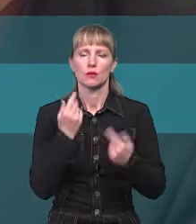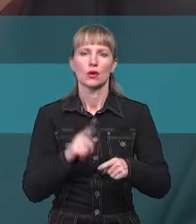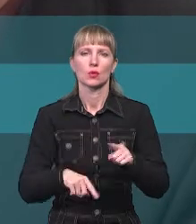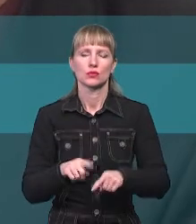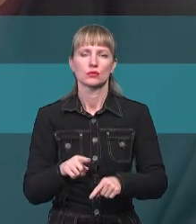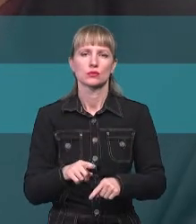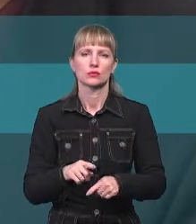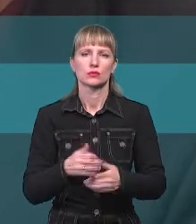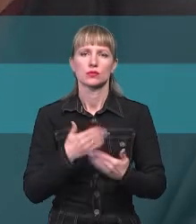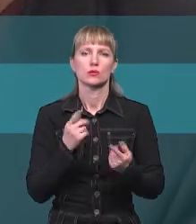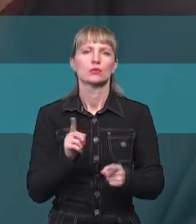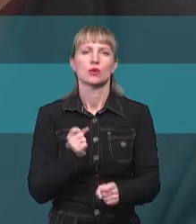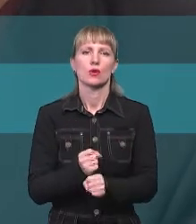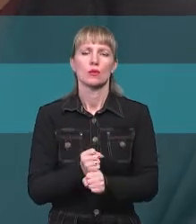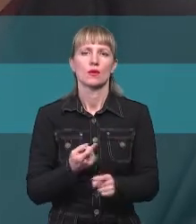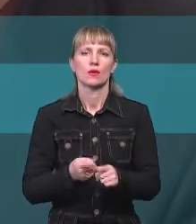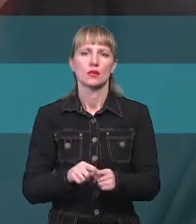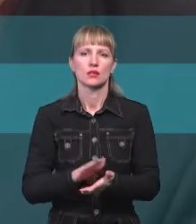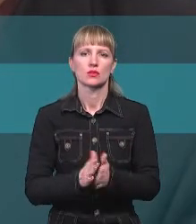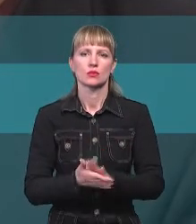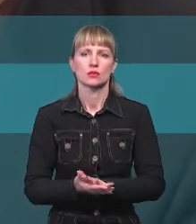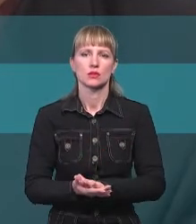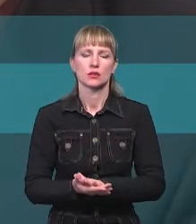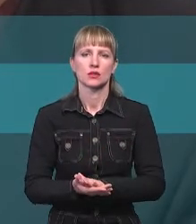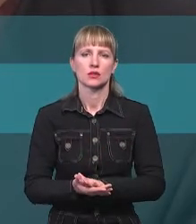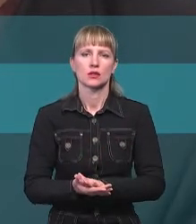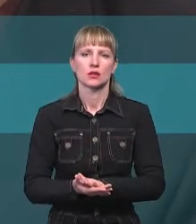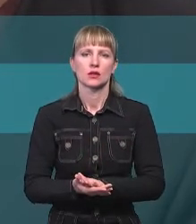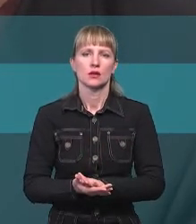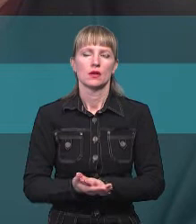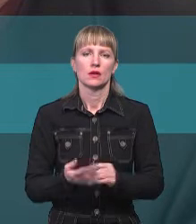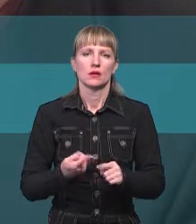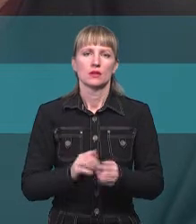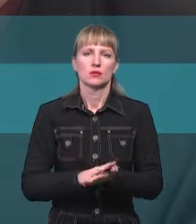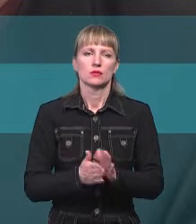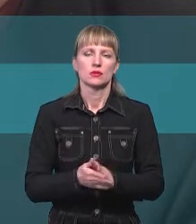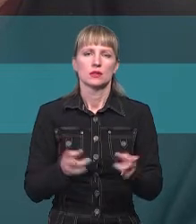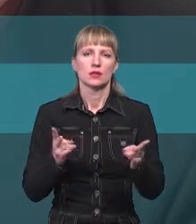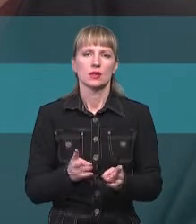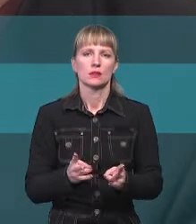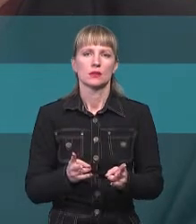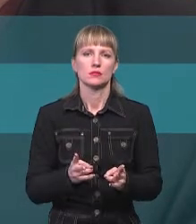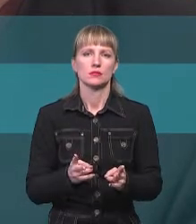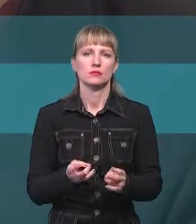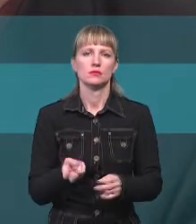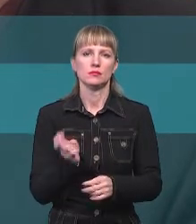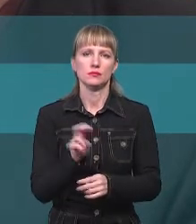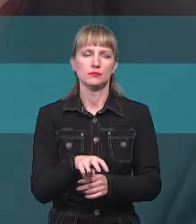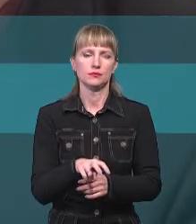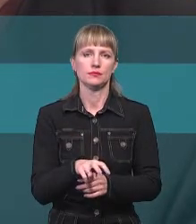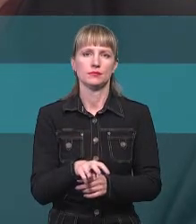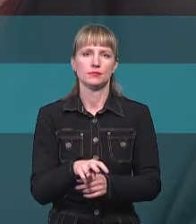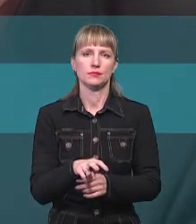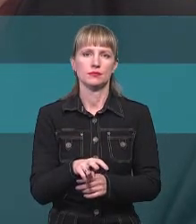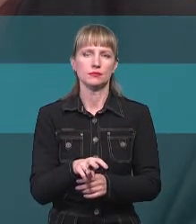нема друзів, то що робити в цій ситуації таких? В цій ситуації треба звернутися. В